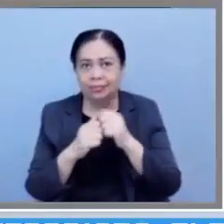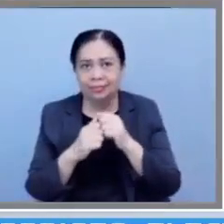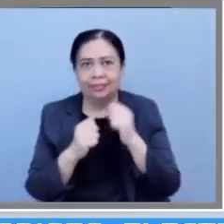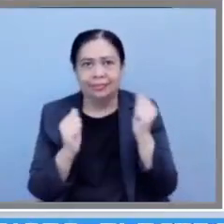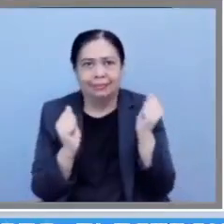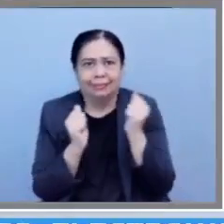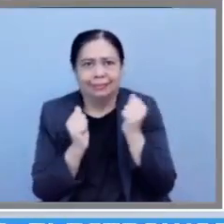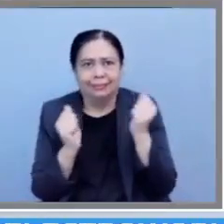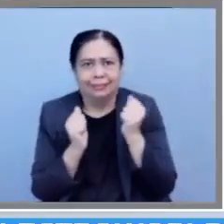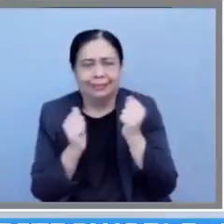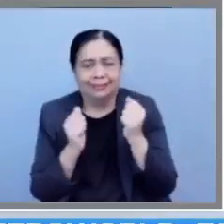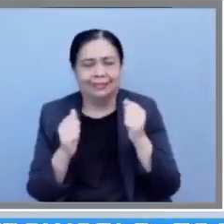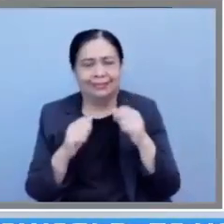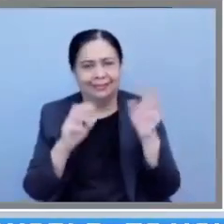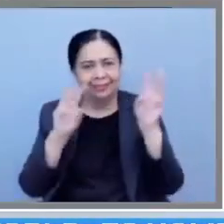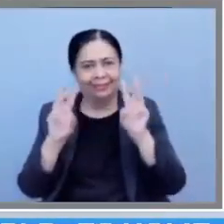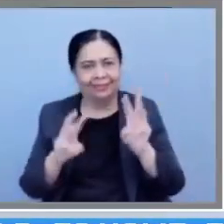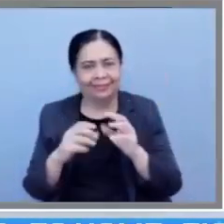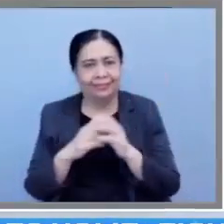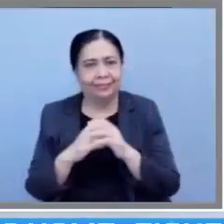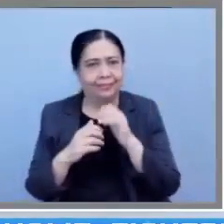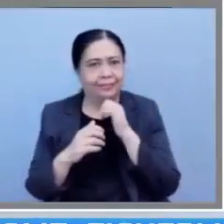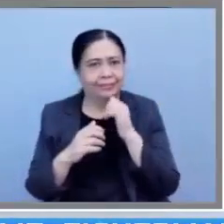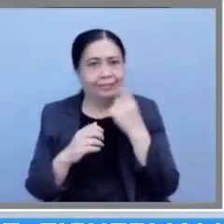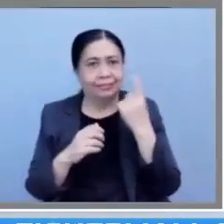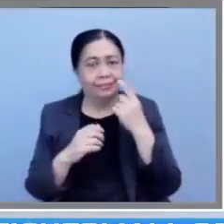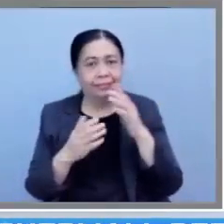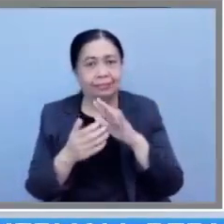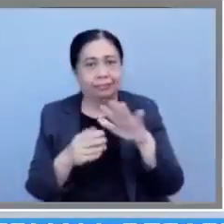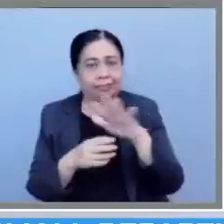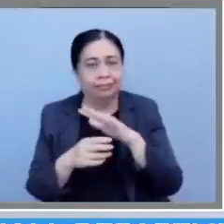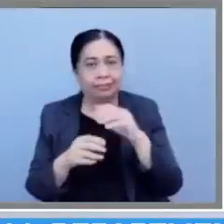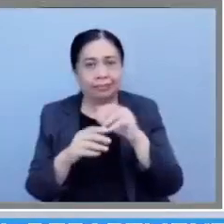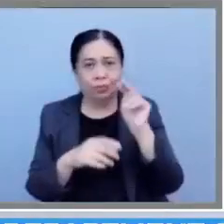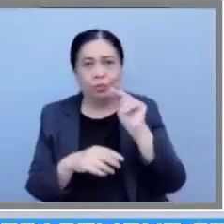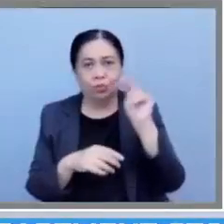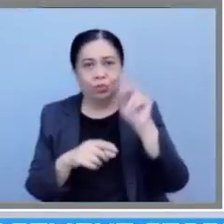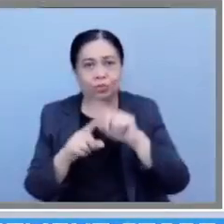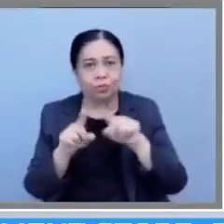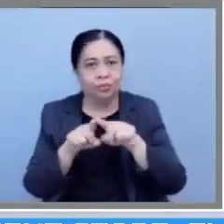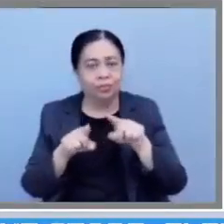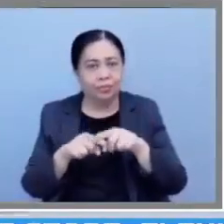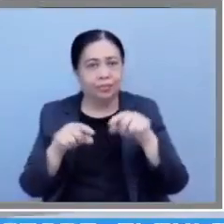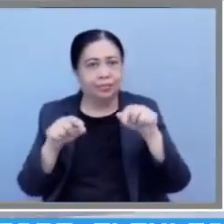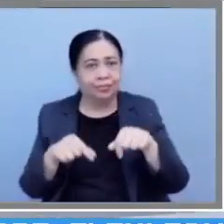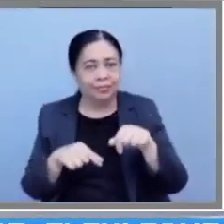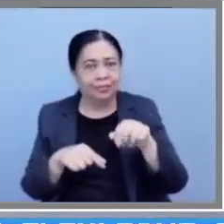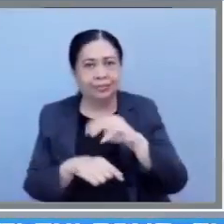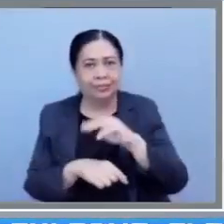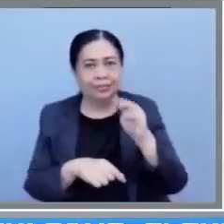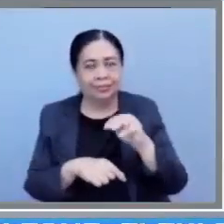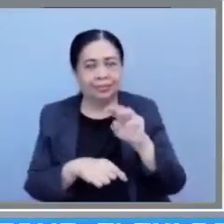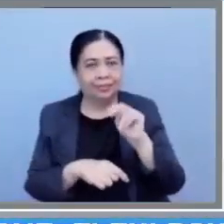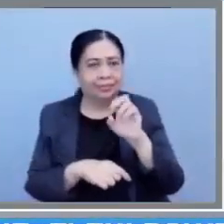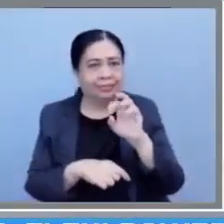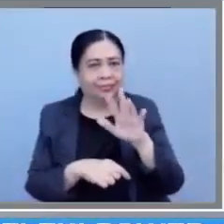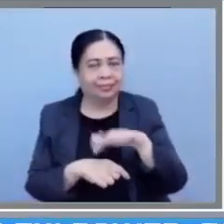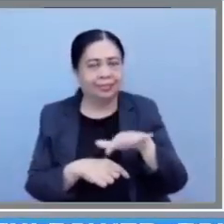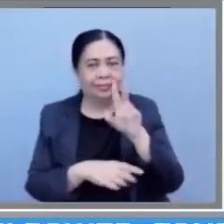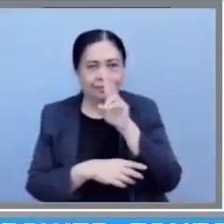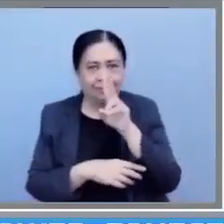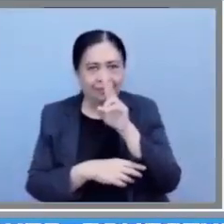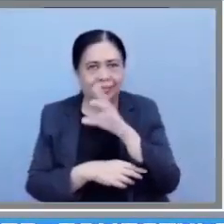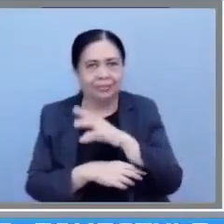ng panahon. Hindi lang iyan mararamdaman ng mga taga-norte, kundi maging dito sa Metro Manila at sa ilang bahagi ng Visayas at